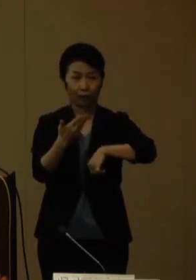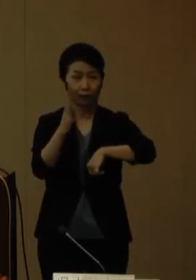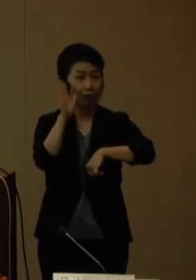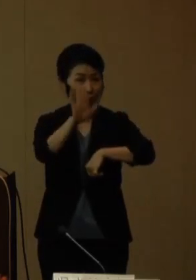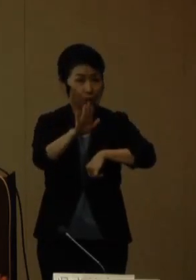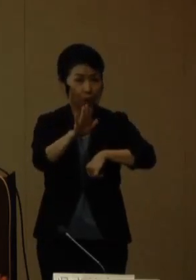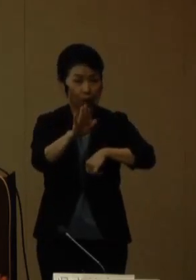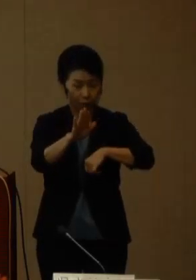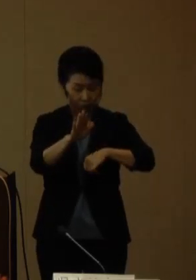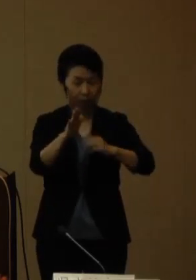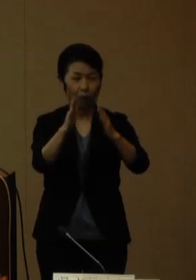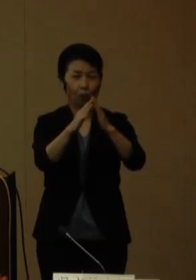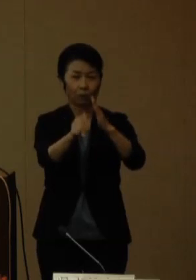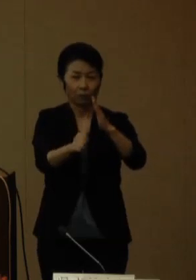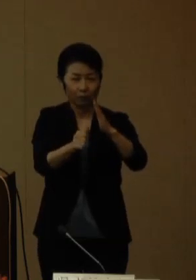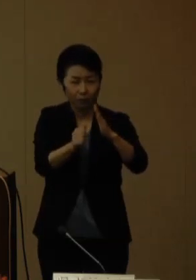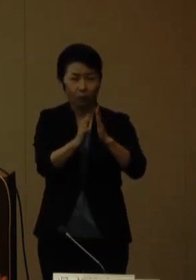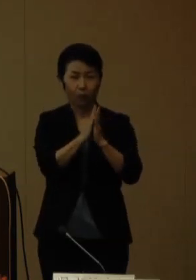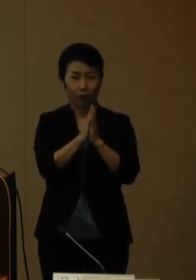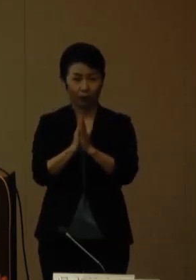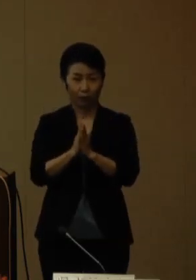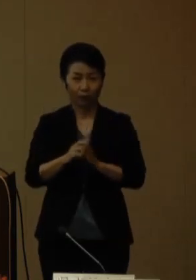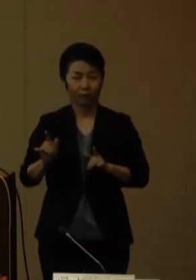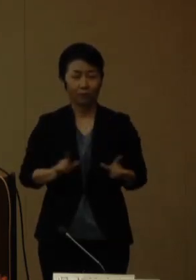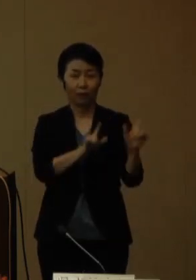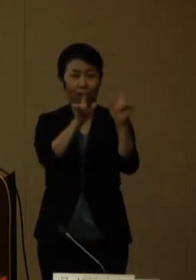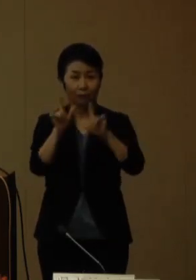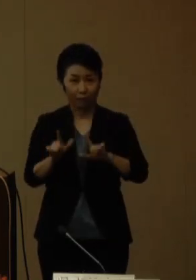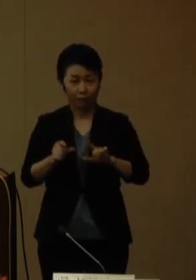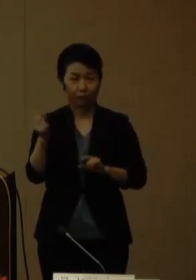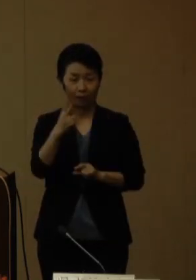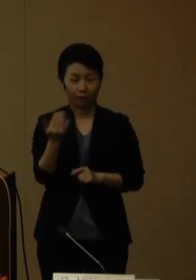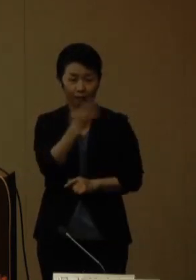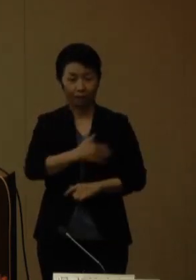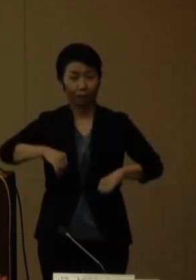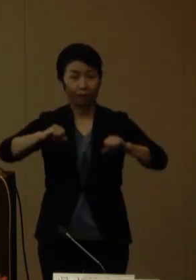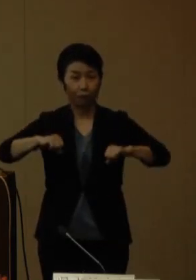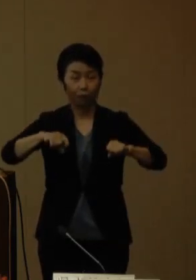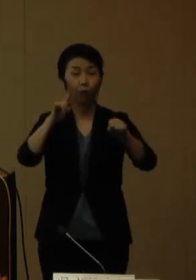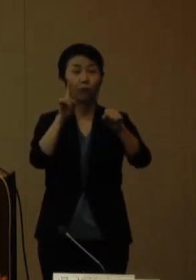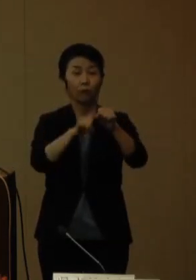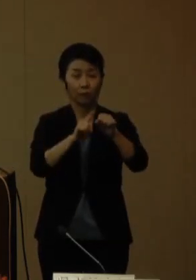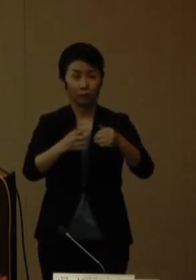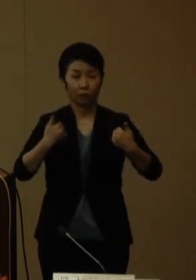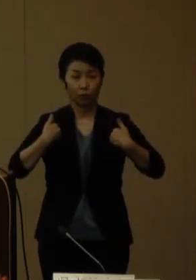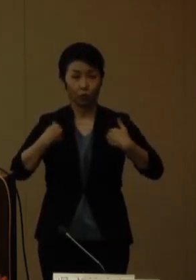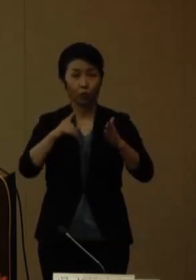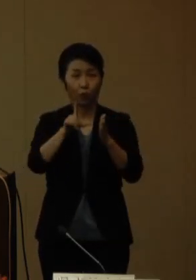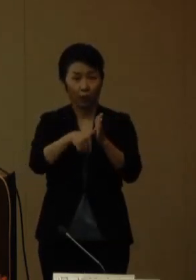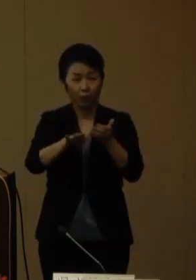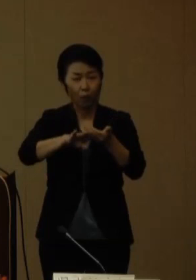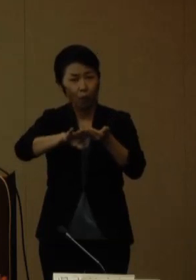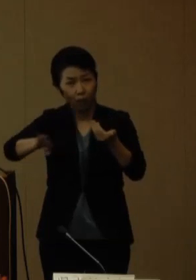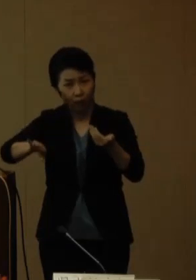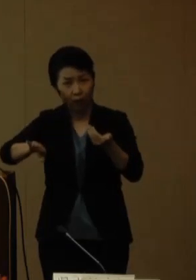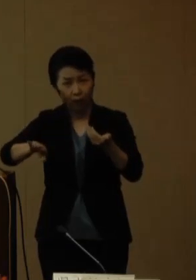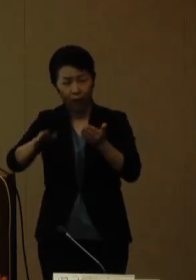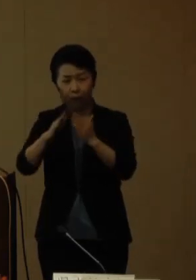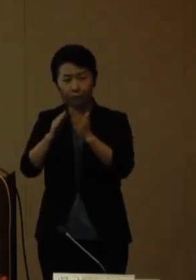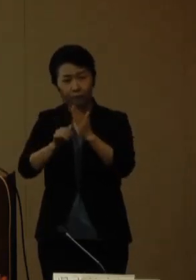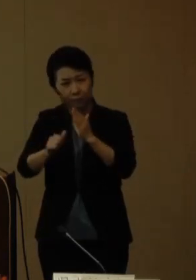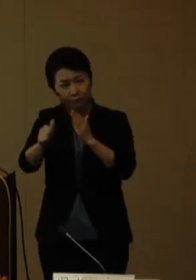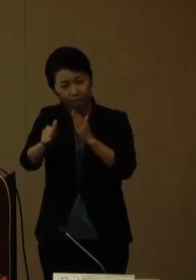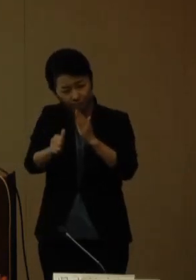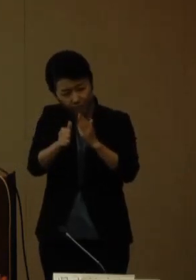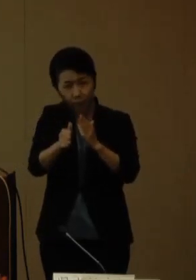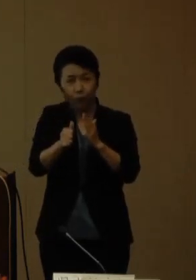ますよう要請いたします。生活や健康の維持のために必要なものを除き外出を控えていただきますようお願いい